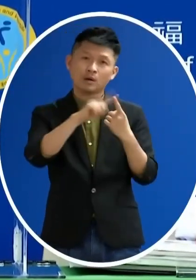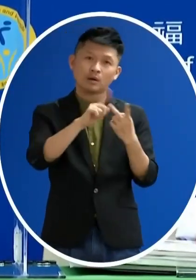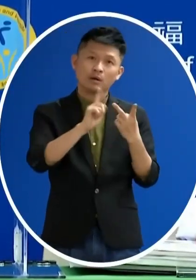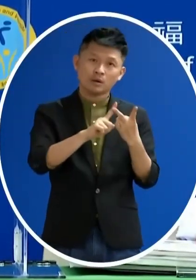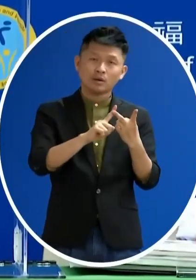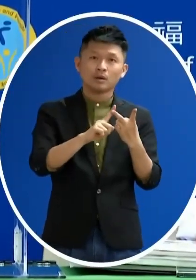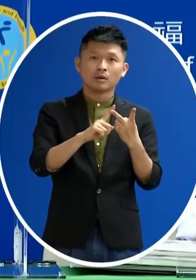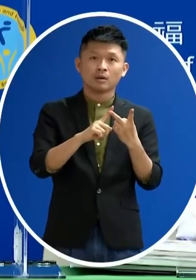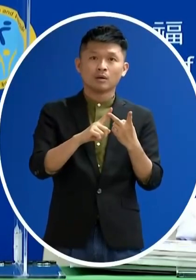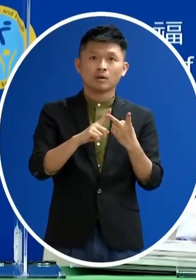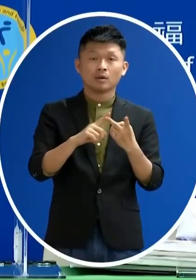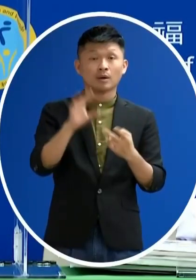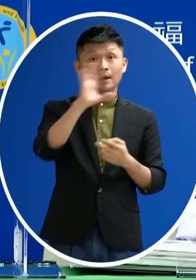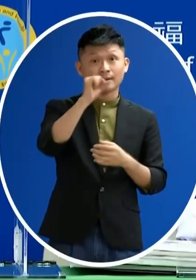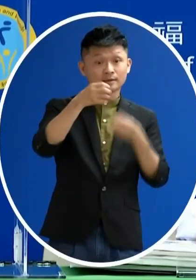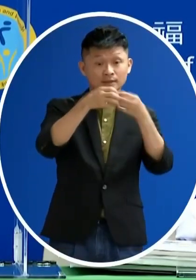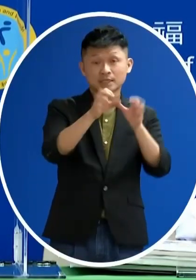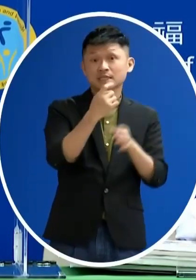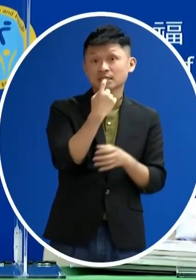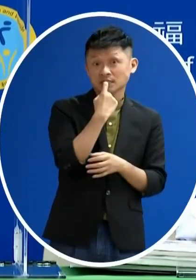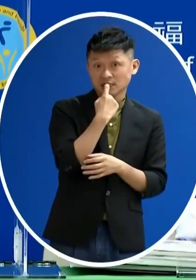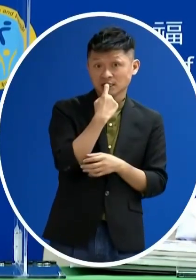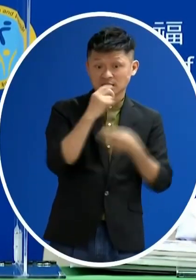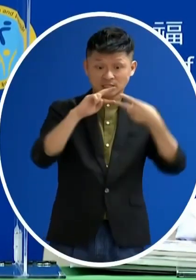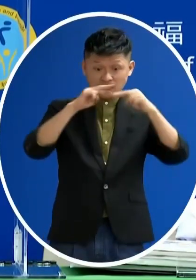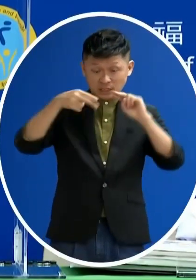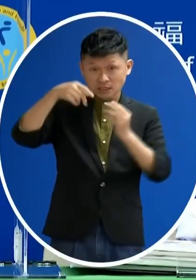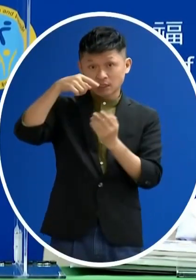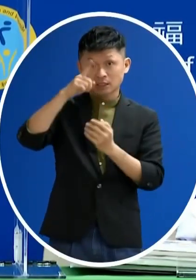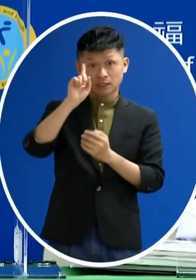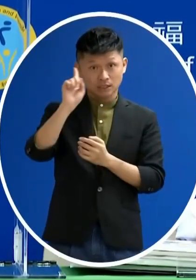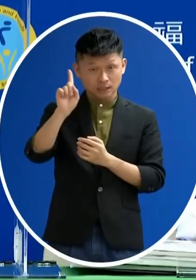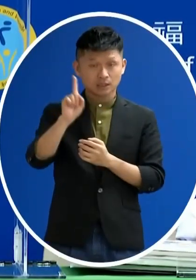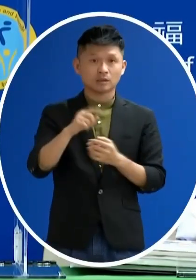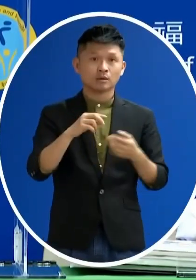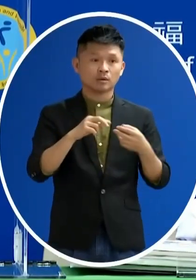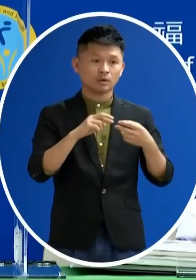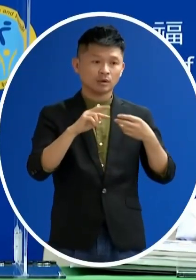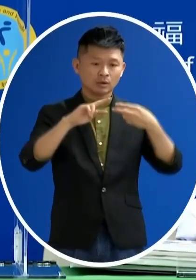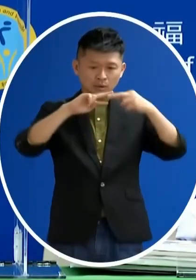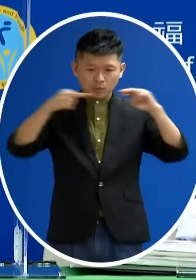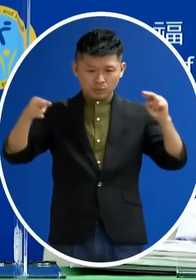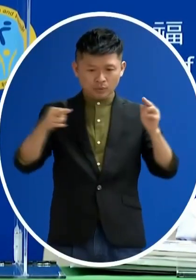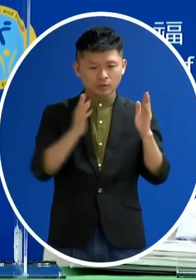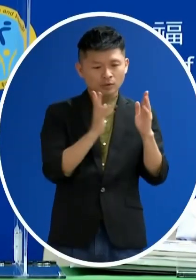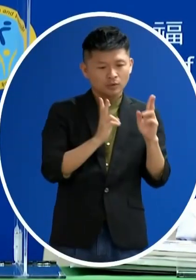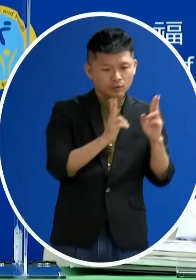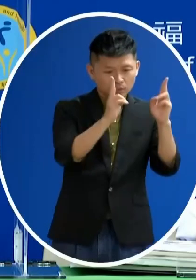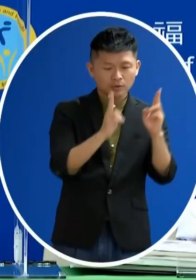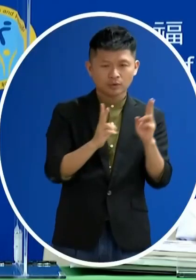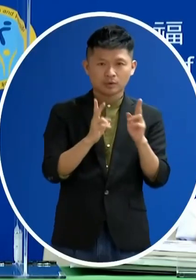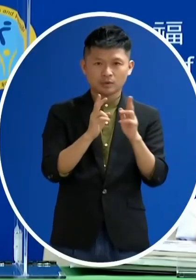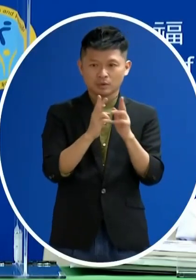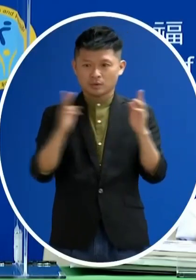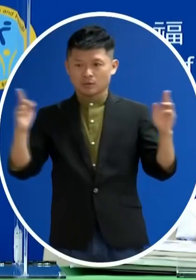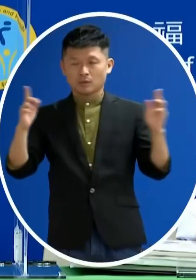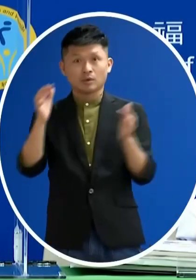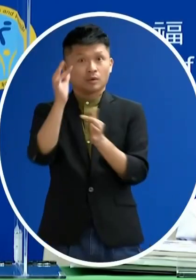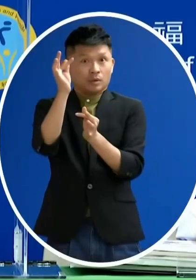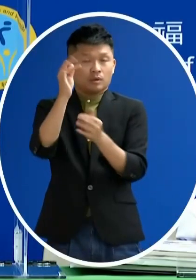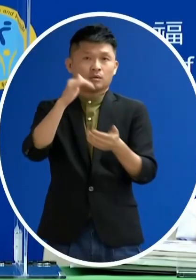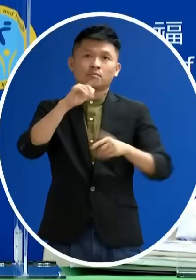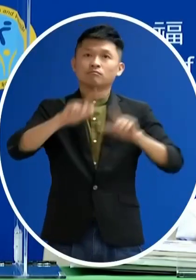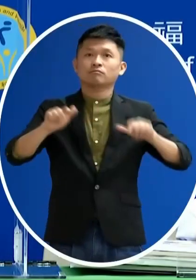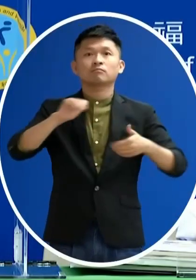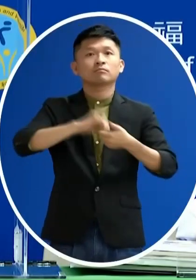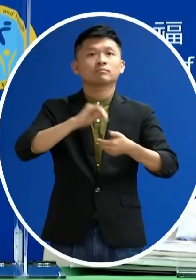个 S 蛋白的完整定序，那或是 S 蛋白的部分的定序。那我们现在因为大家都